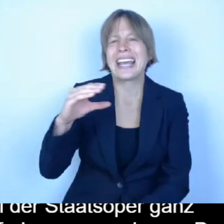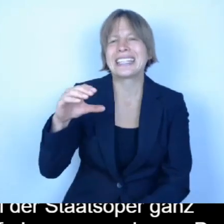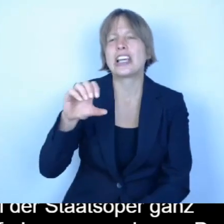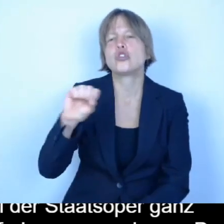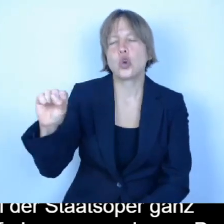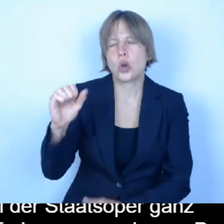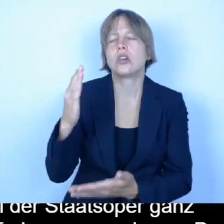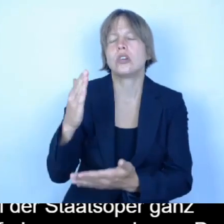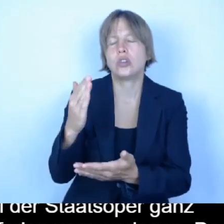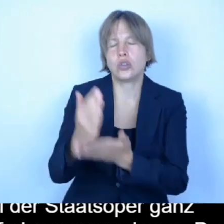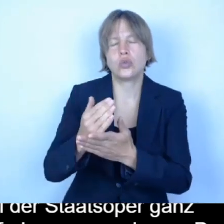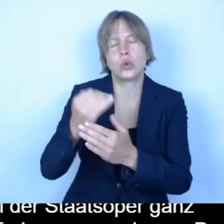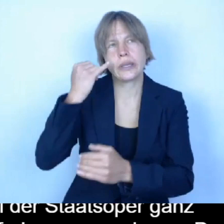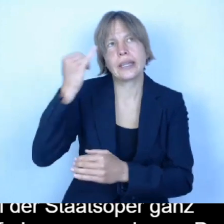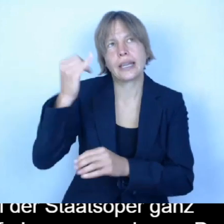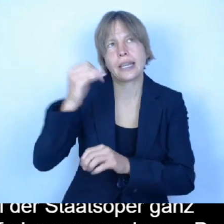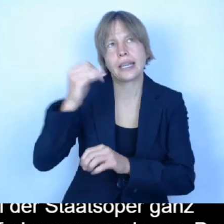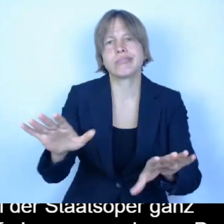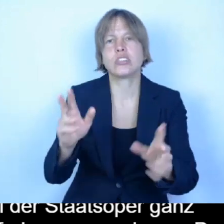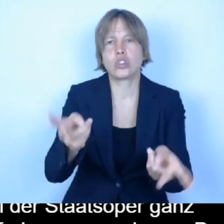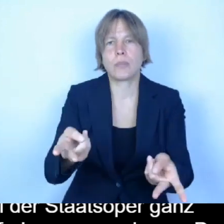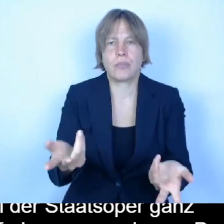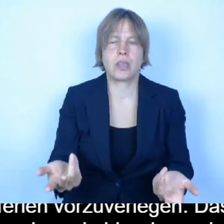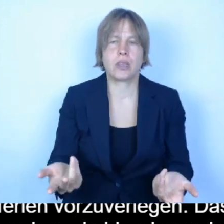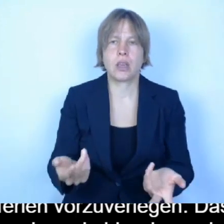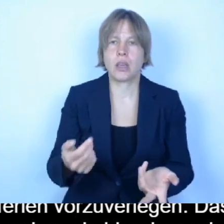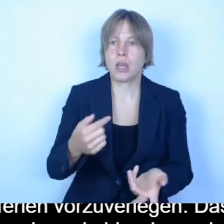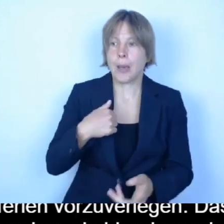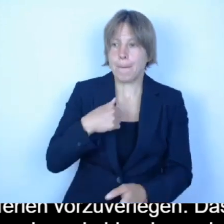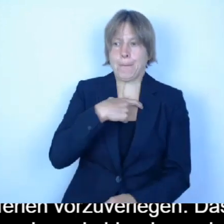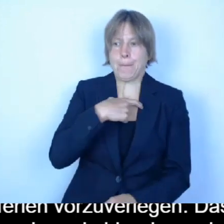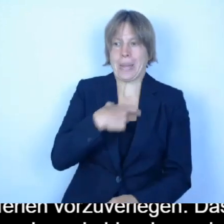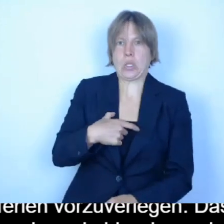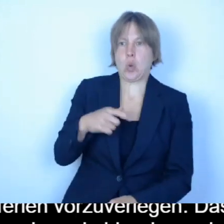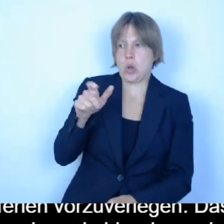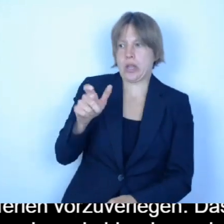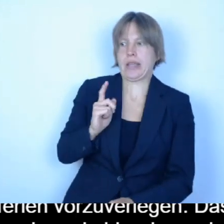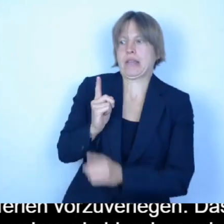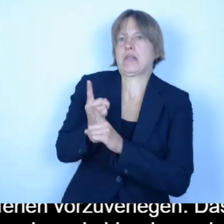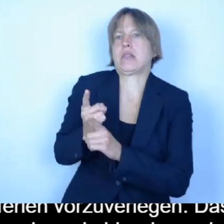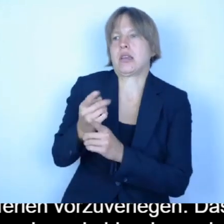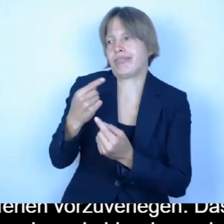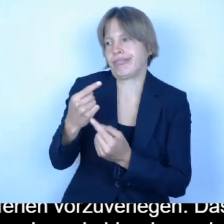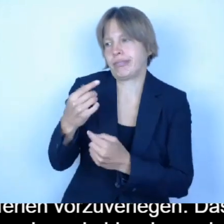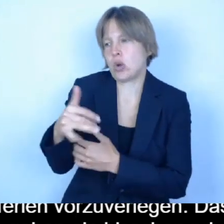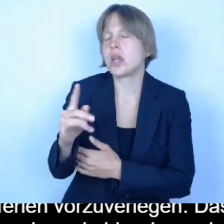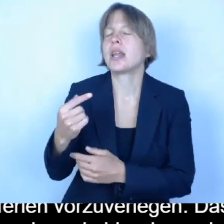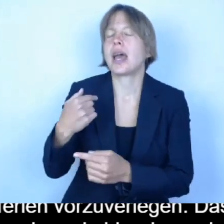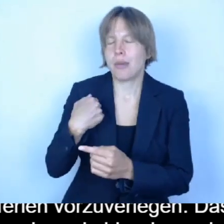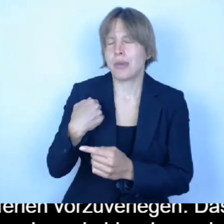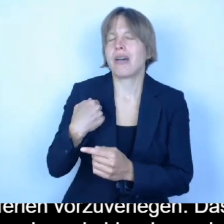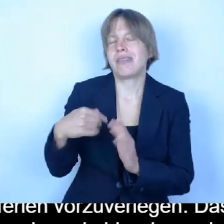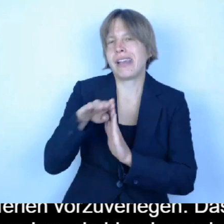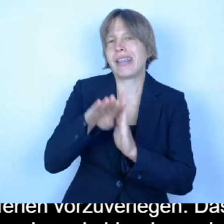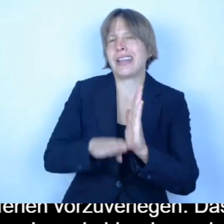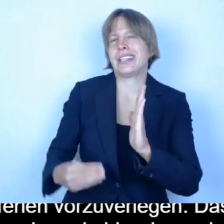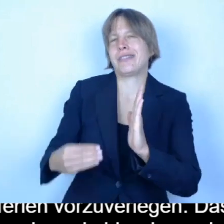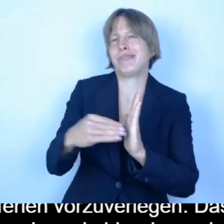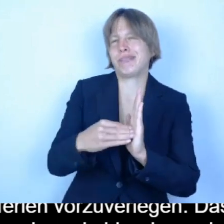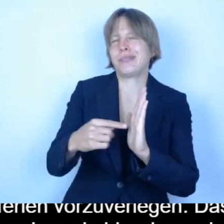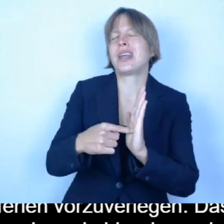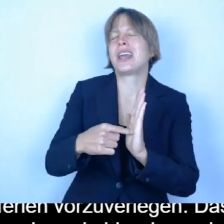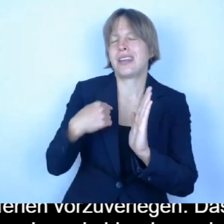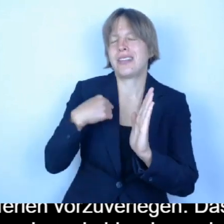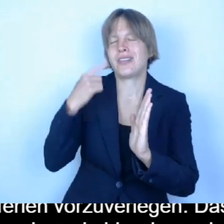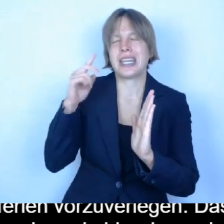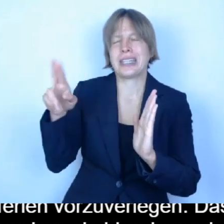einer Liste, das werden wir dann sicherlich auch bald arbeiten. Aber genau in diese Richtungen gehen die Konzepte, auch was die Repertoires anbelangt. Für die Oper zum